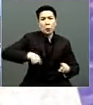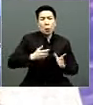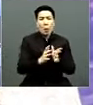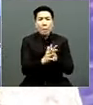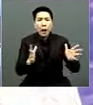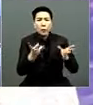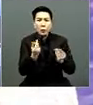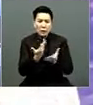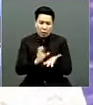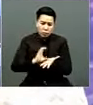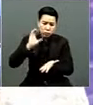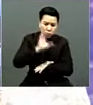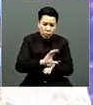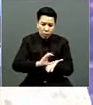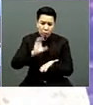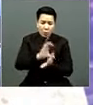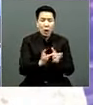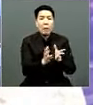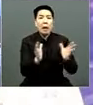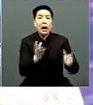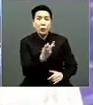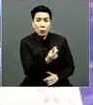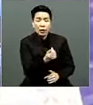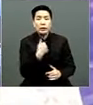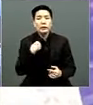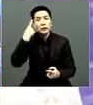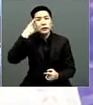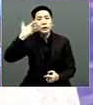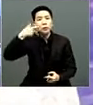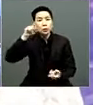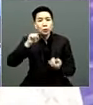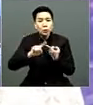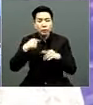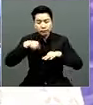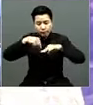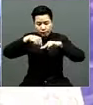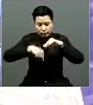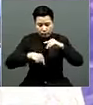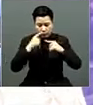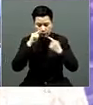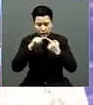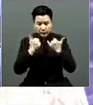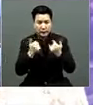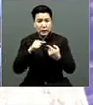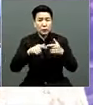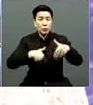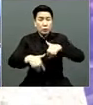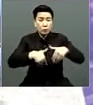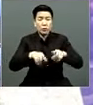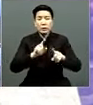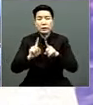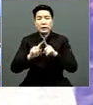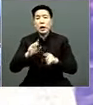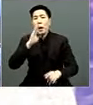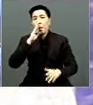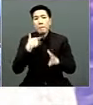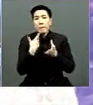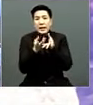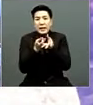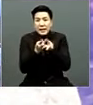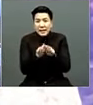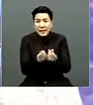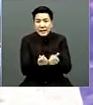เชิงงบประมาณไปเท่าไหร่นะครับแล้วก็ประโยชน์ในเชิงที่จะลงไปถึง พื้นที่ก็คือว่าถ้ามีรายละเอียดถึง